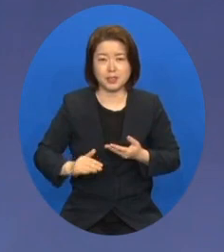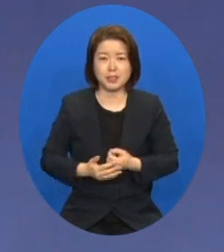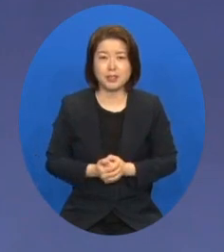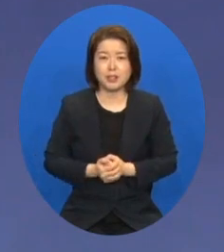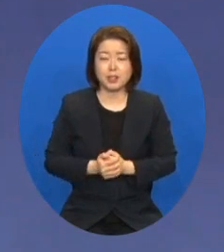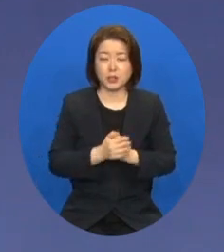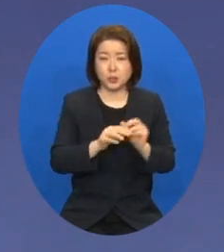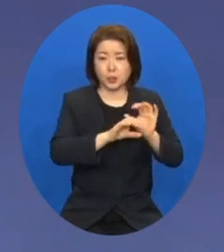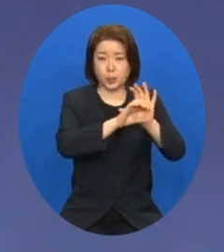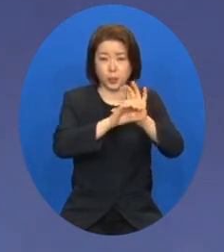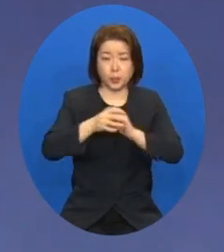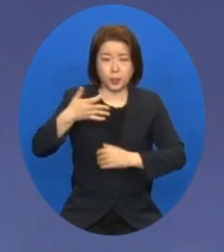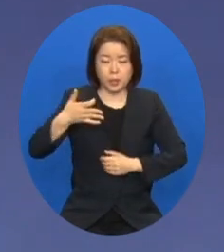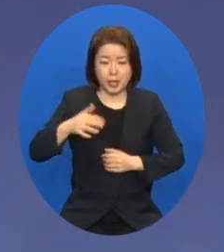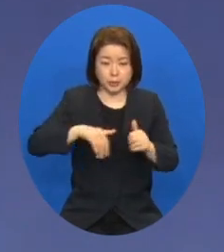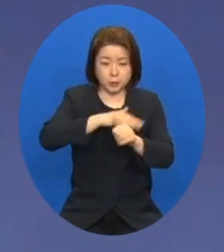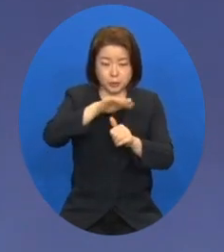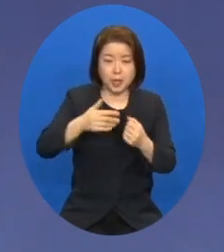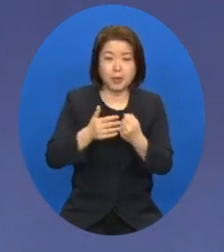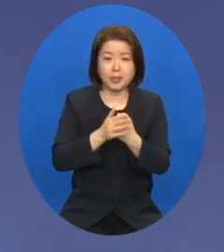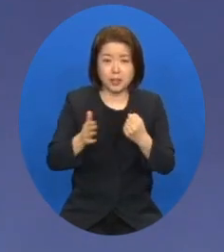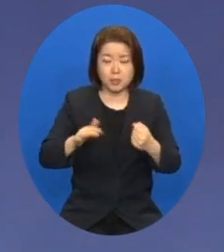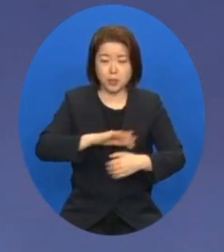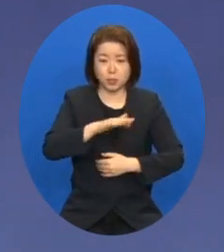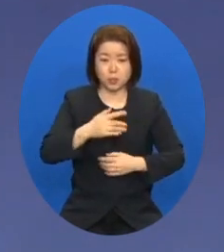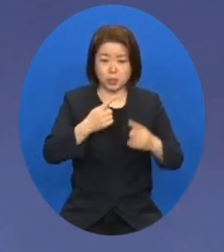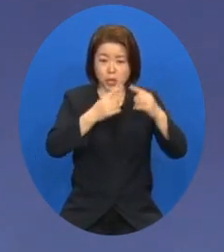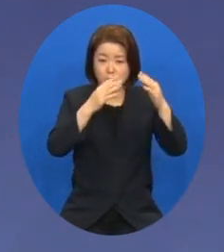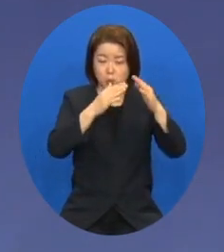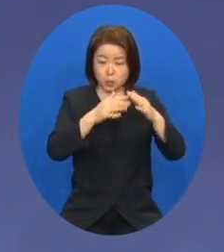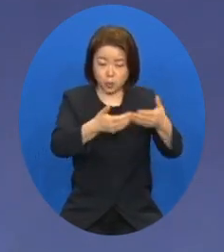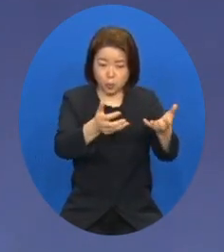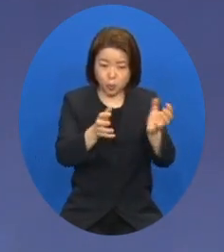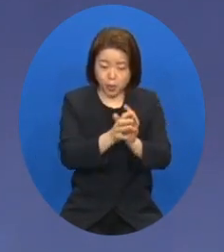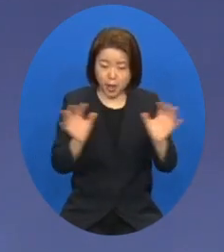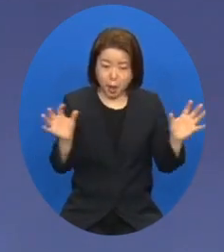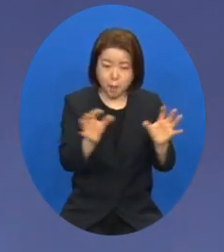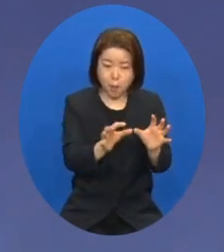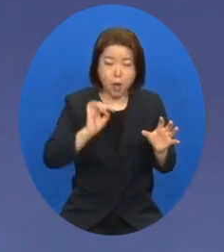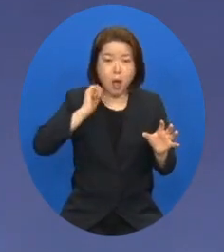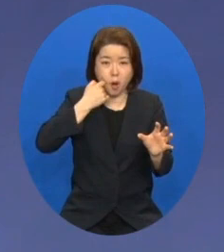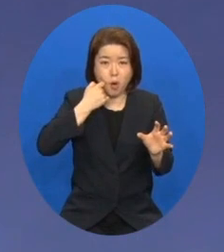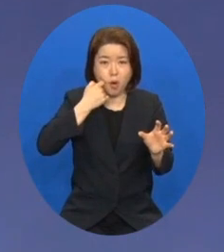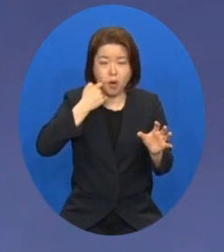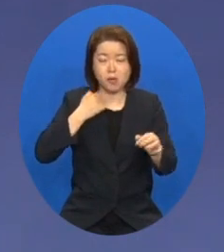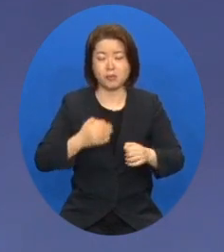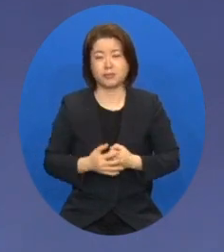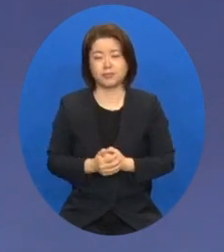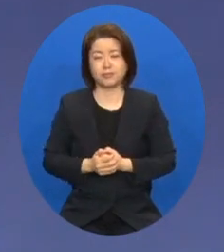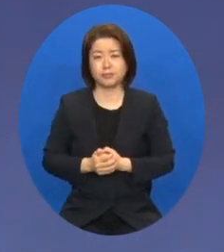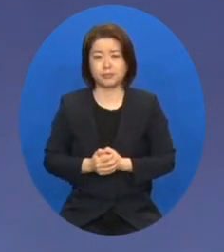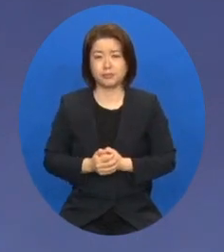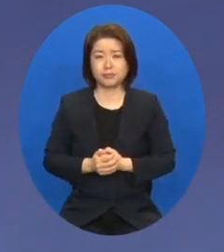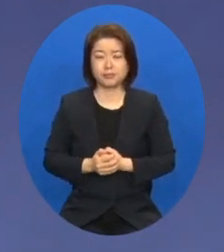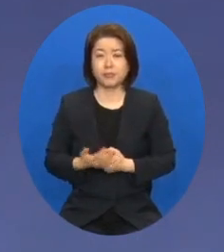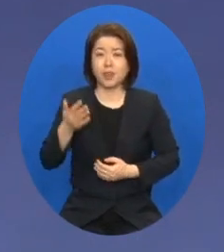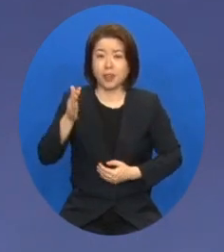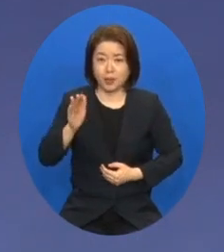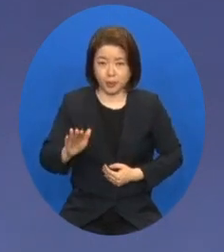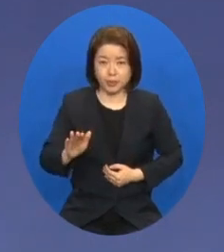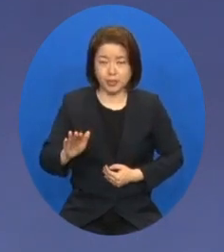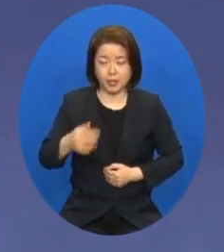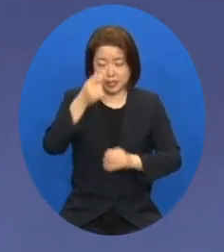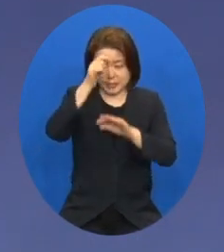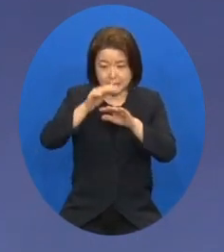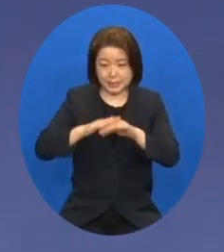콜라 1구 상황으로 우리는 예배당의 중심으로 모이는 일이 어려워져 쓰 그런데